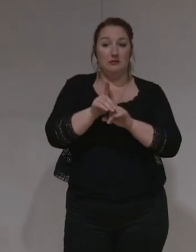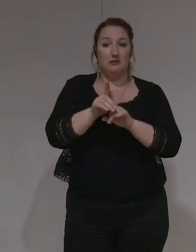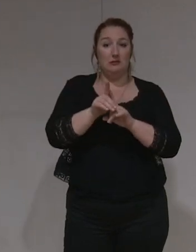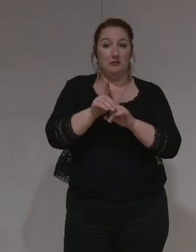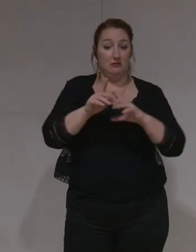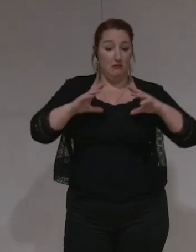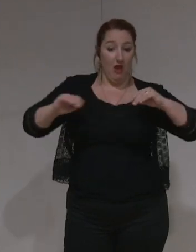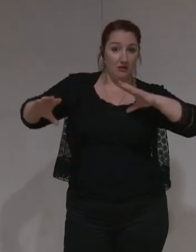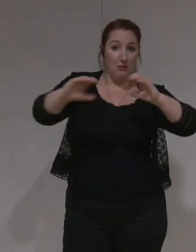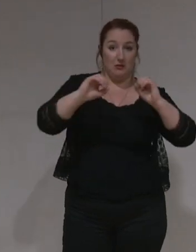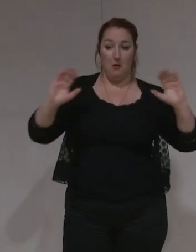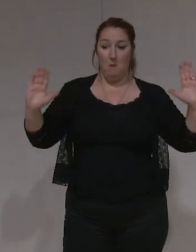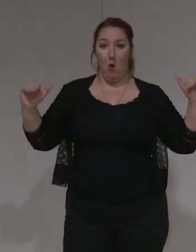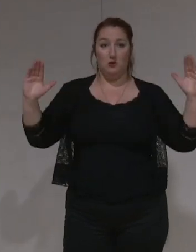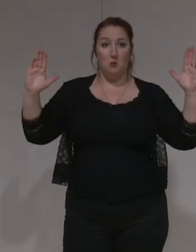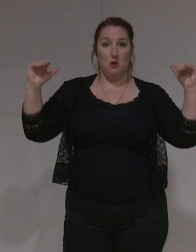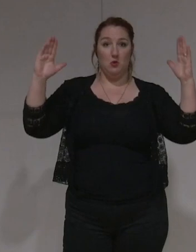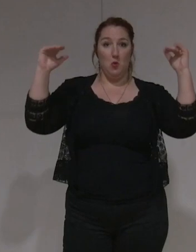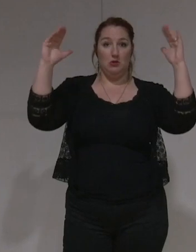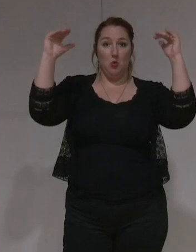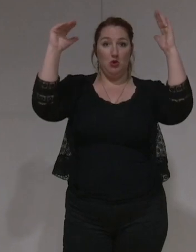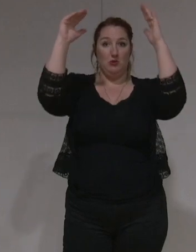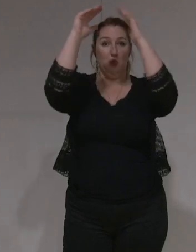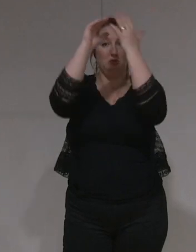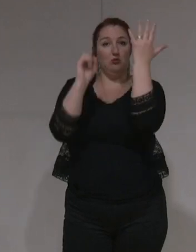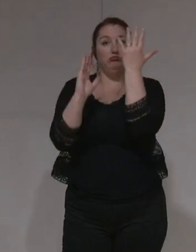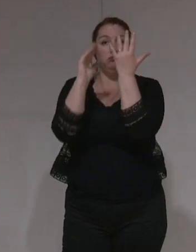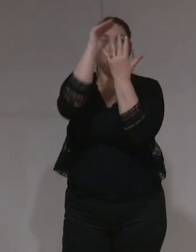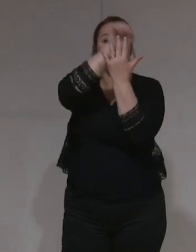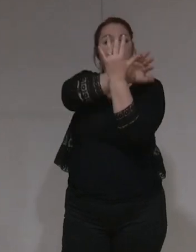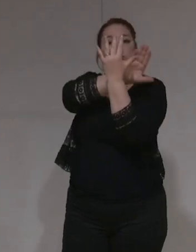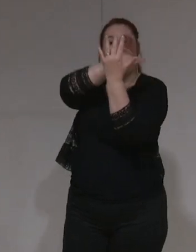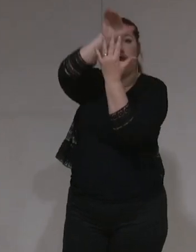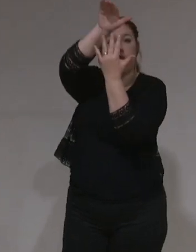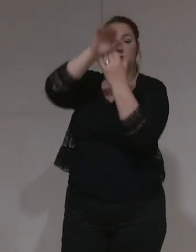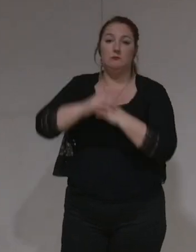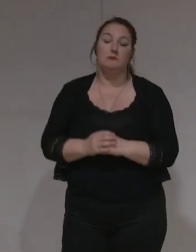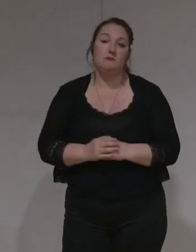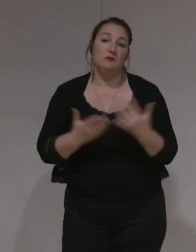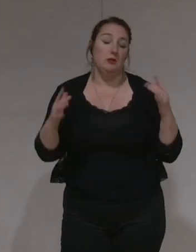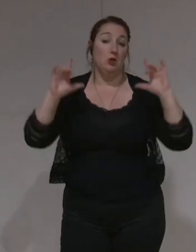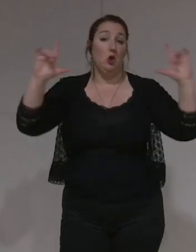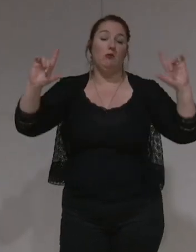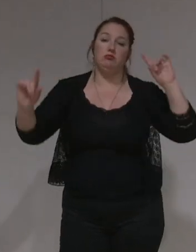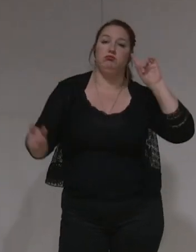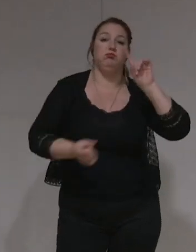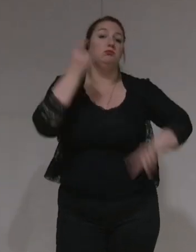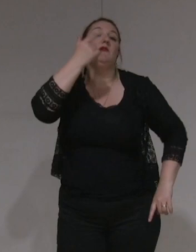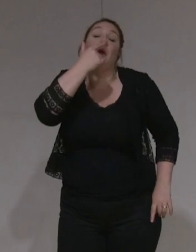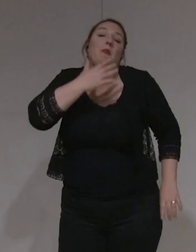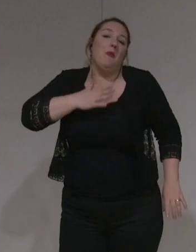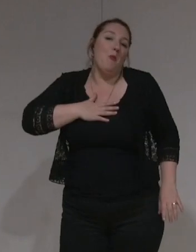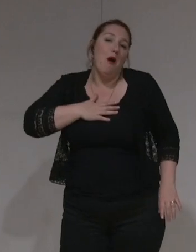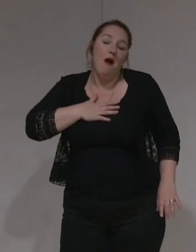dans l'espace voilà donc une œuvre très importante une des à mon sens une des plus